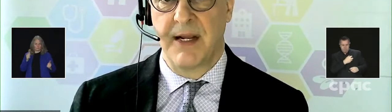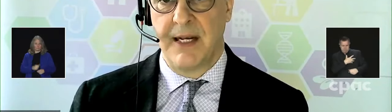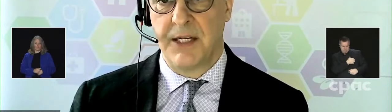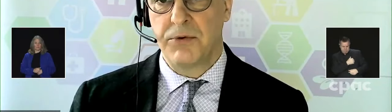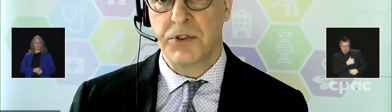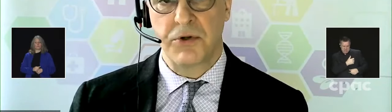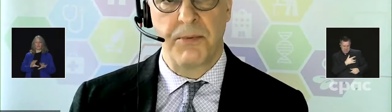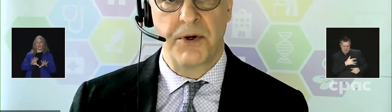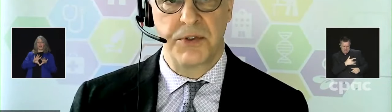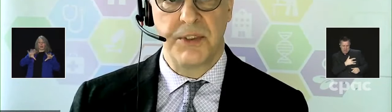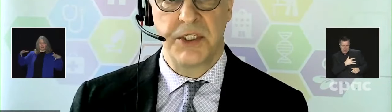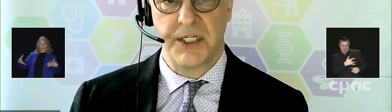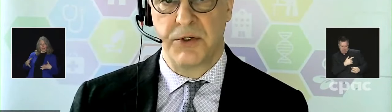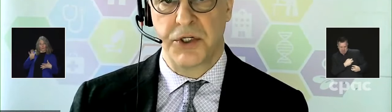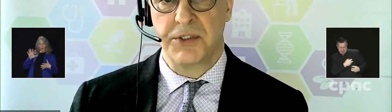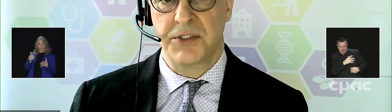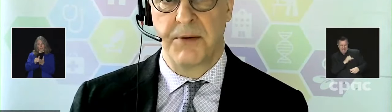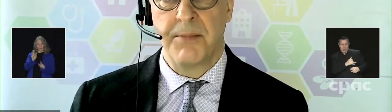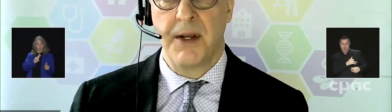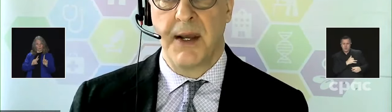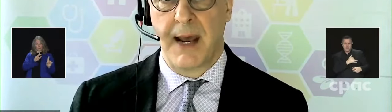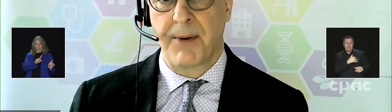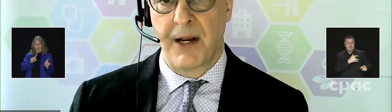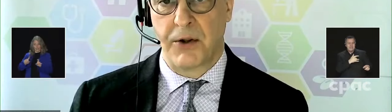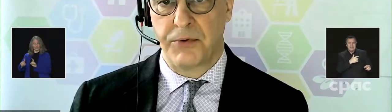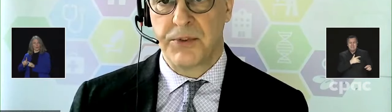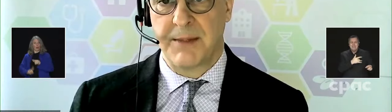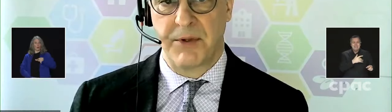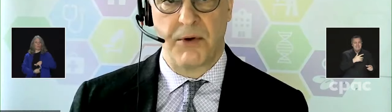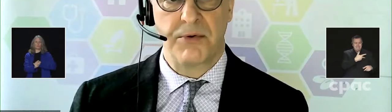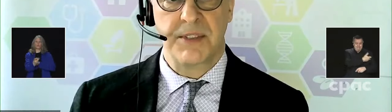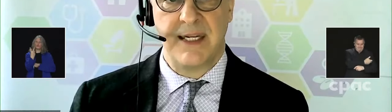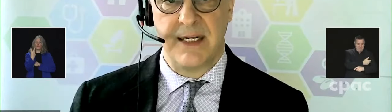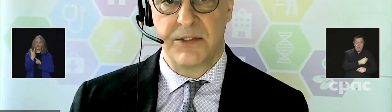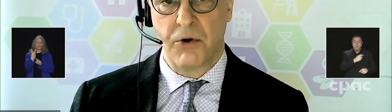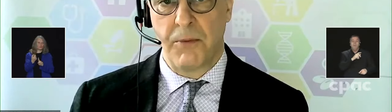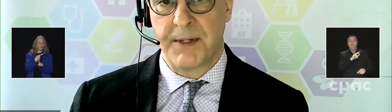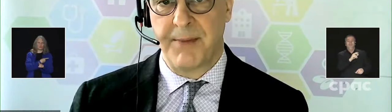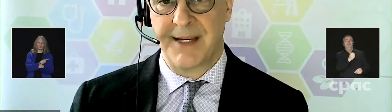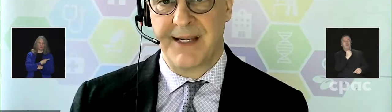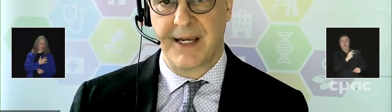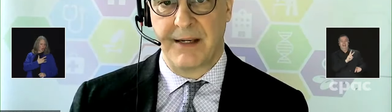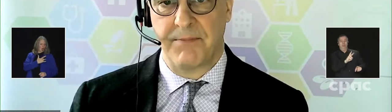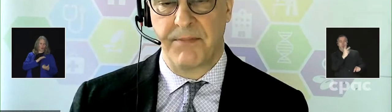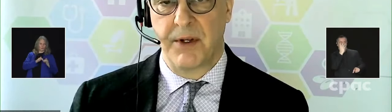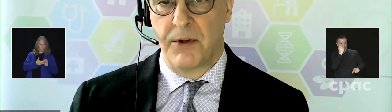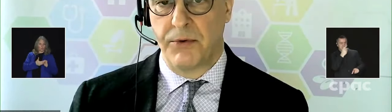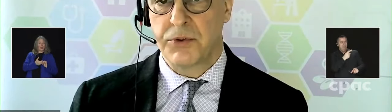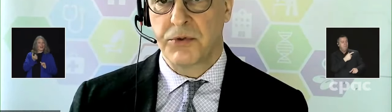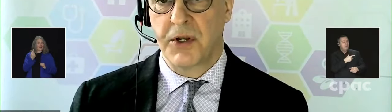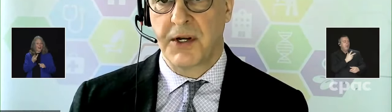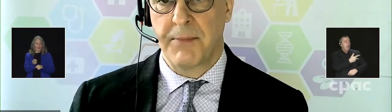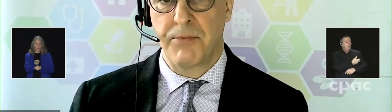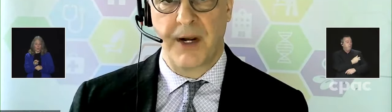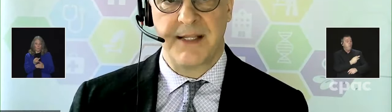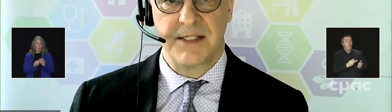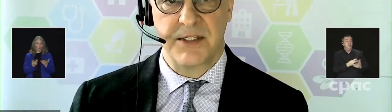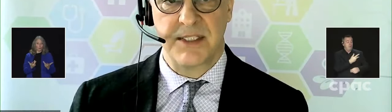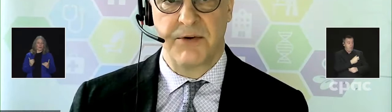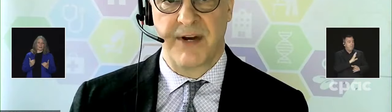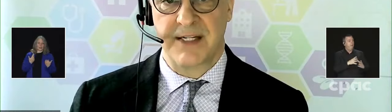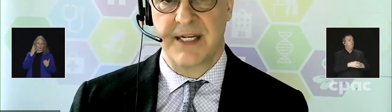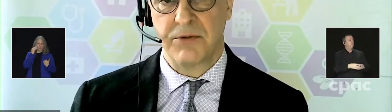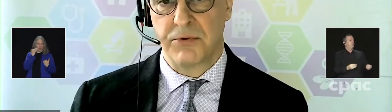vaccin. Les 2 se sont produits chez de jeunes hommes après leur 2e dose et ils ont complètement guéri. 2 autres cas pourraient